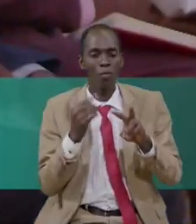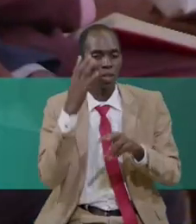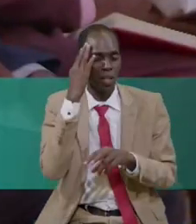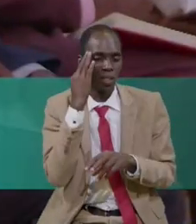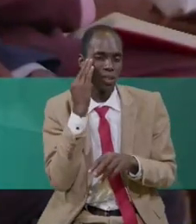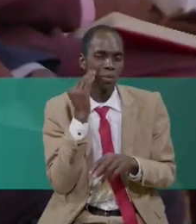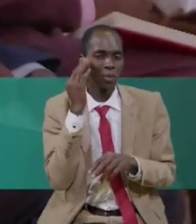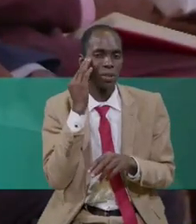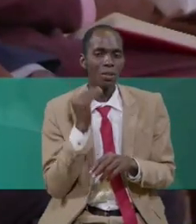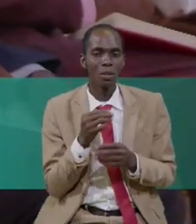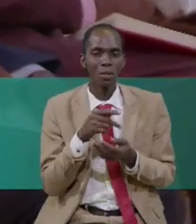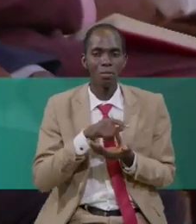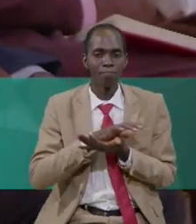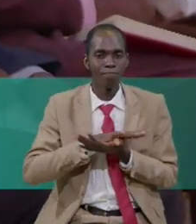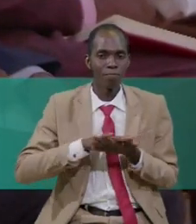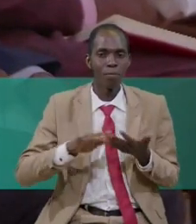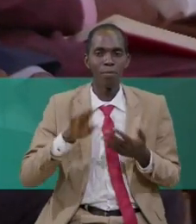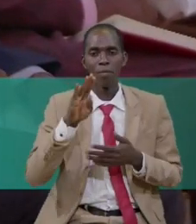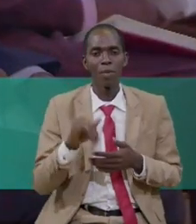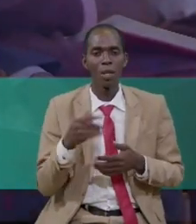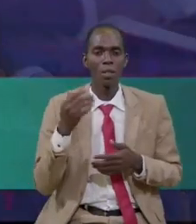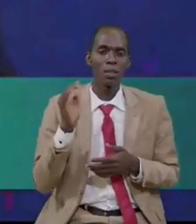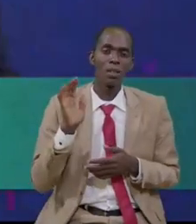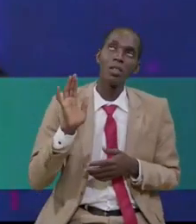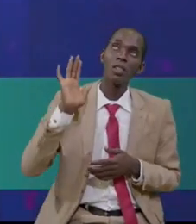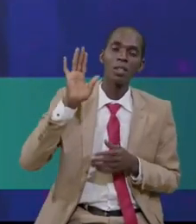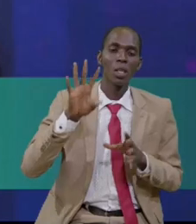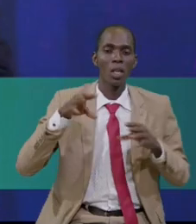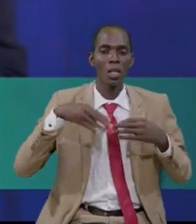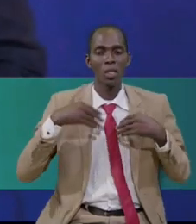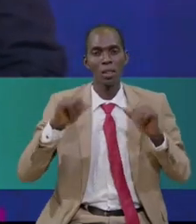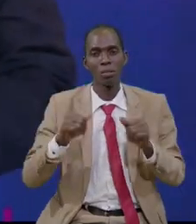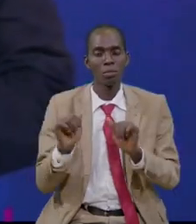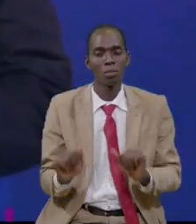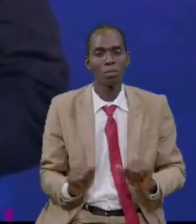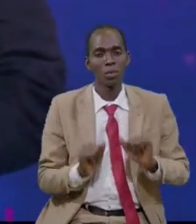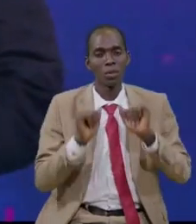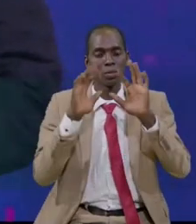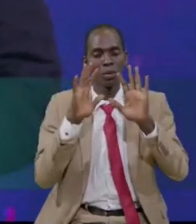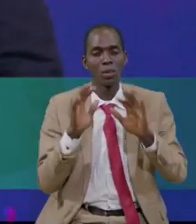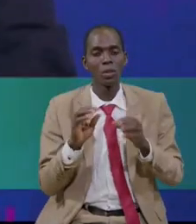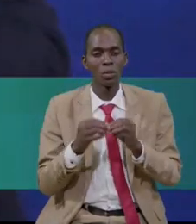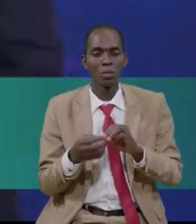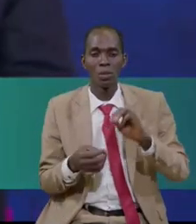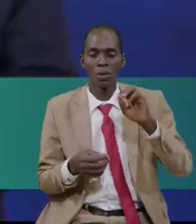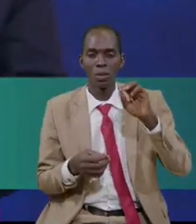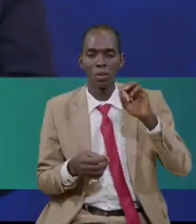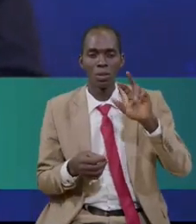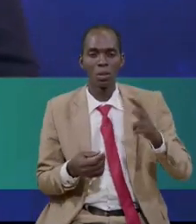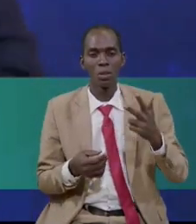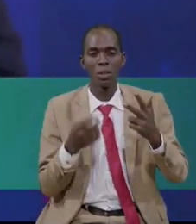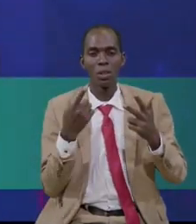par son sacrifice acceptable. Troisième élément, la puissance extraordinaire